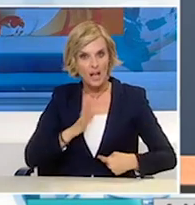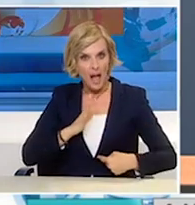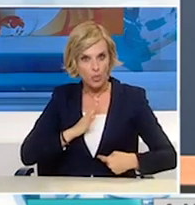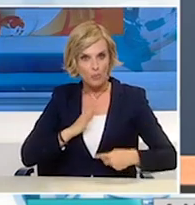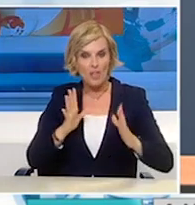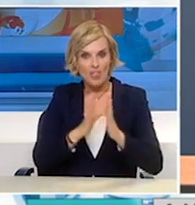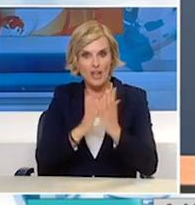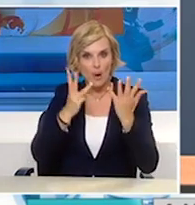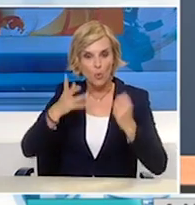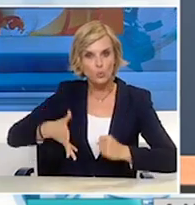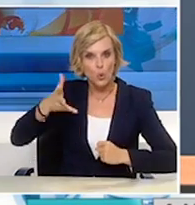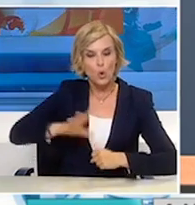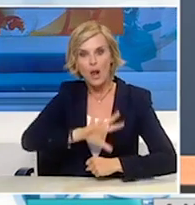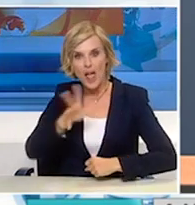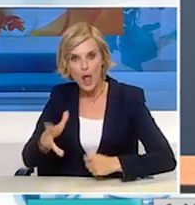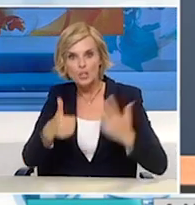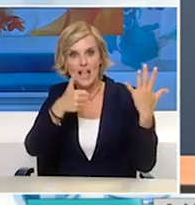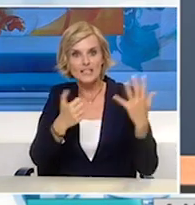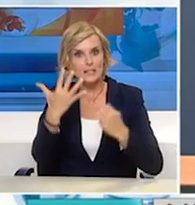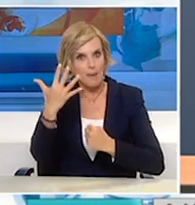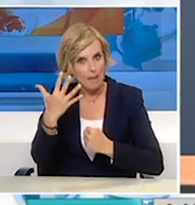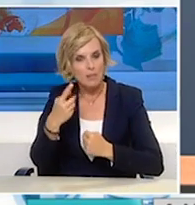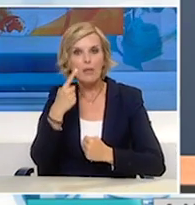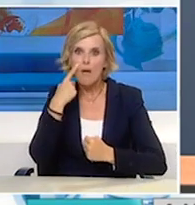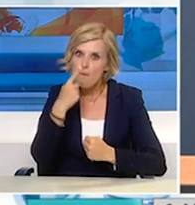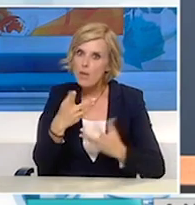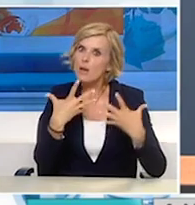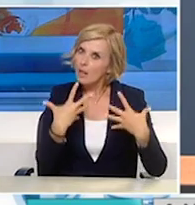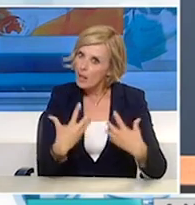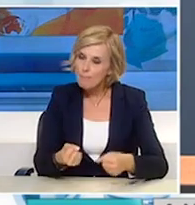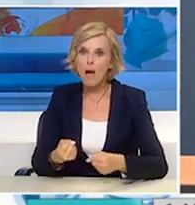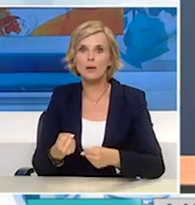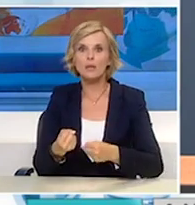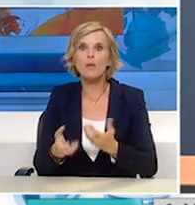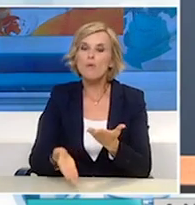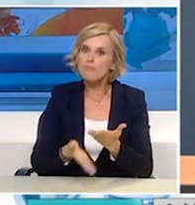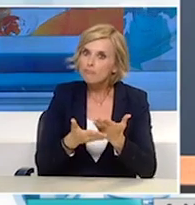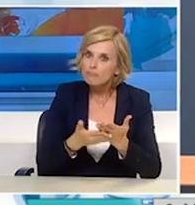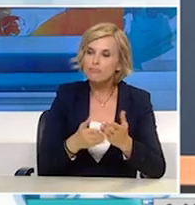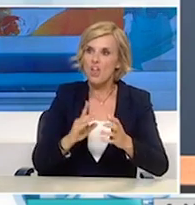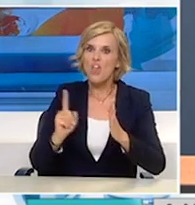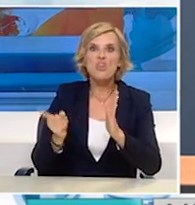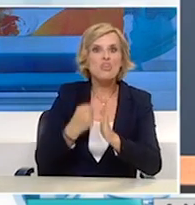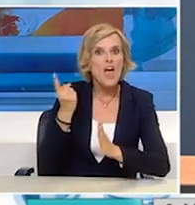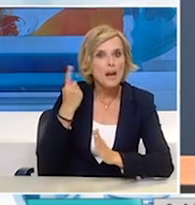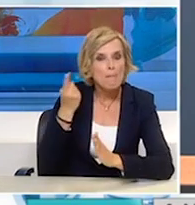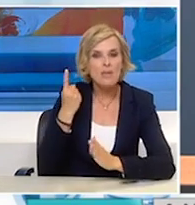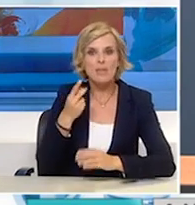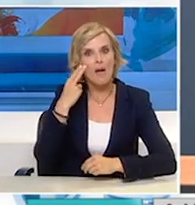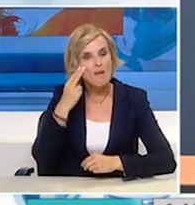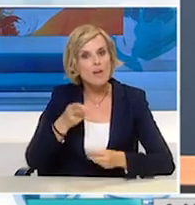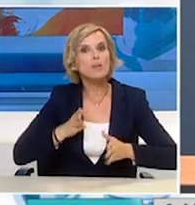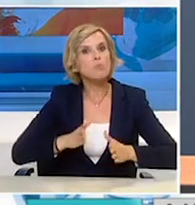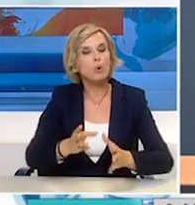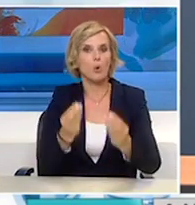ανάπτυξη εξουδετερωτικών αντισωμάτων σε επίπεδα παρόμοια με τα επίπεδα αντισωμάτων ασθενών που ανέρωσαν από τη λίμωξη με το νέο